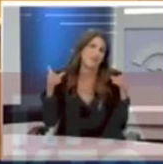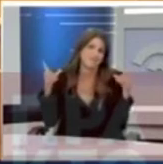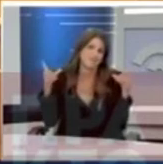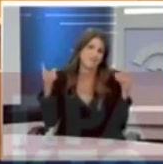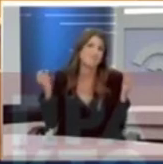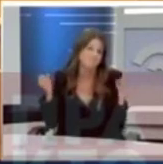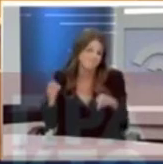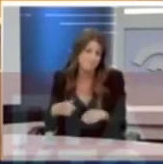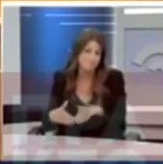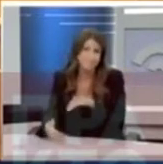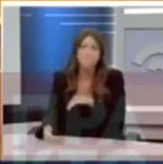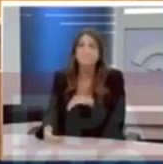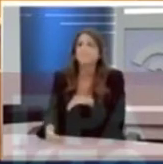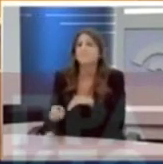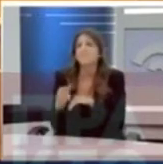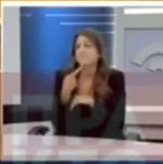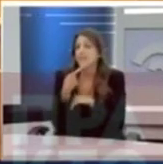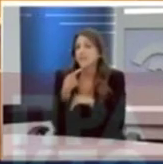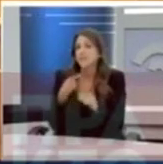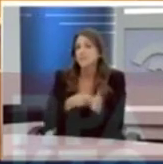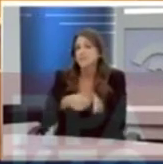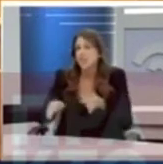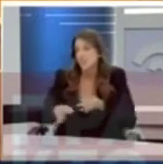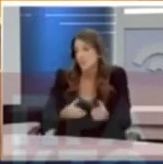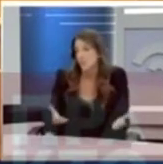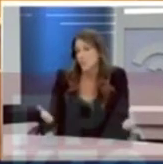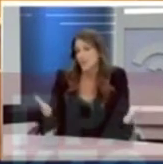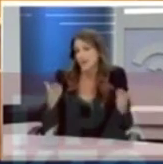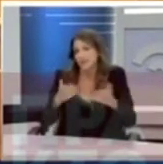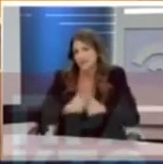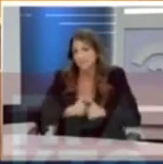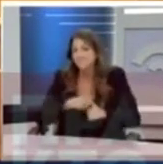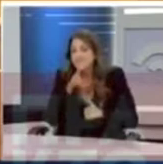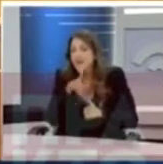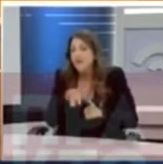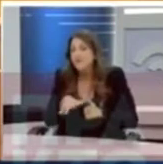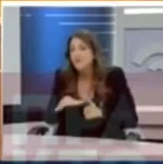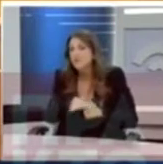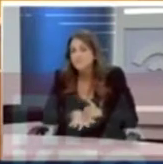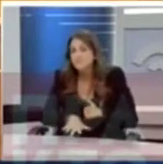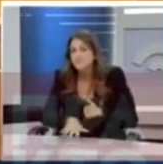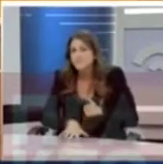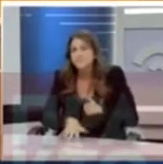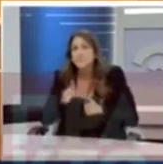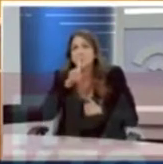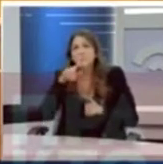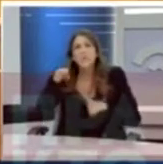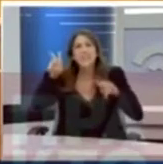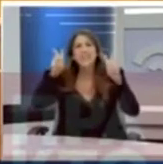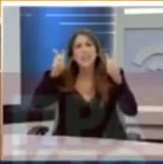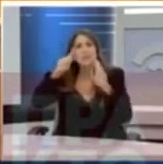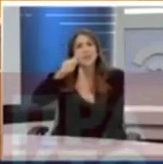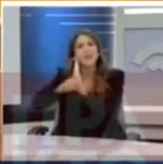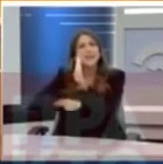Αυτό δεν είναι, κυρίες και κύριοι βουλευτές, σχέδιο νόμου. Αυτό είναι, για να θυμηθώ έναν ωραίο τίτλο μιας